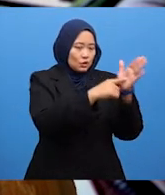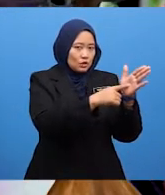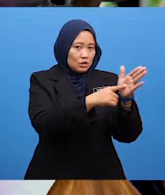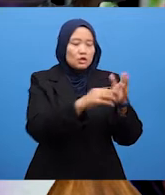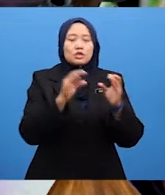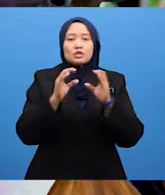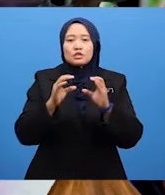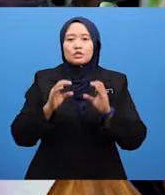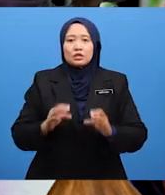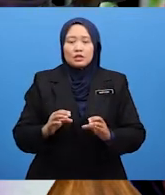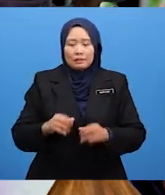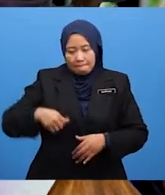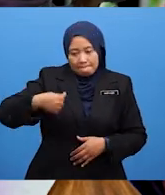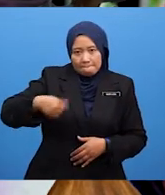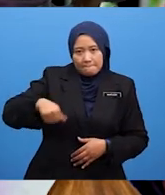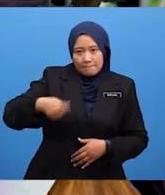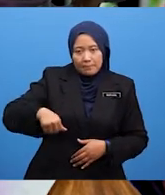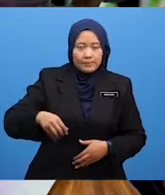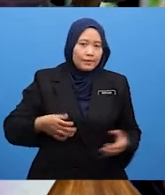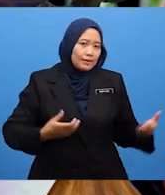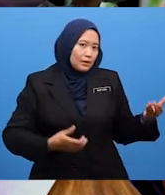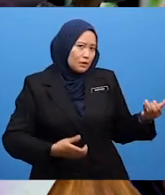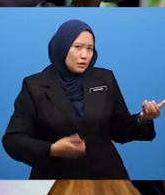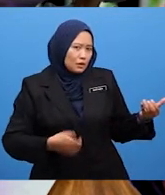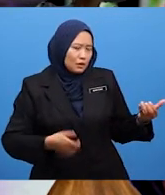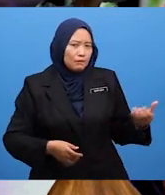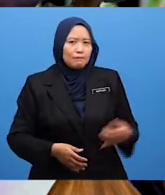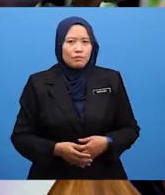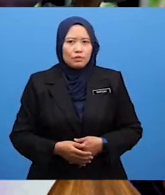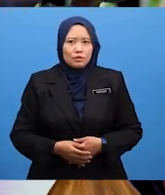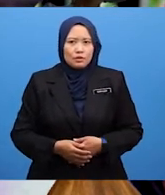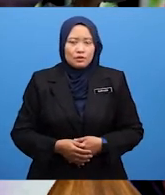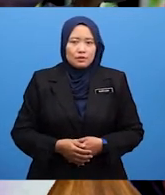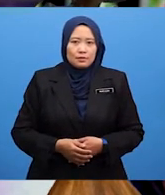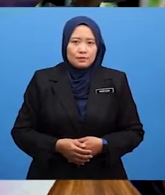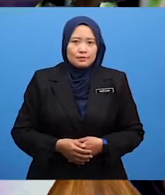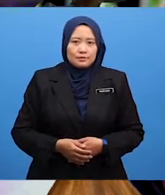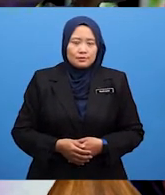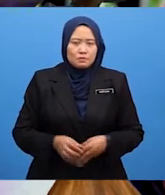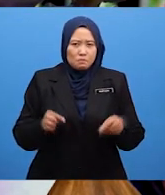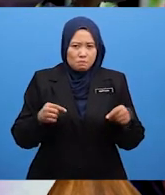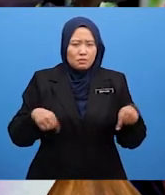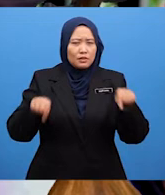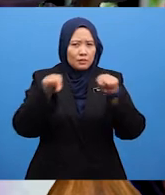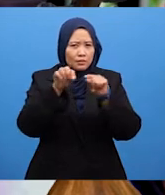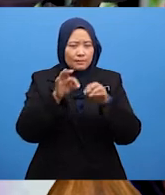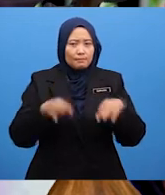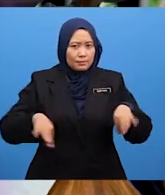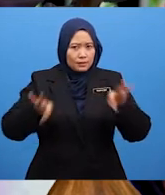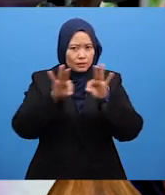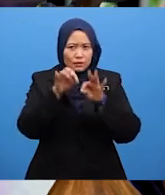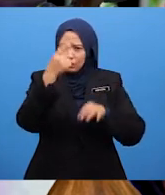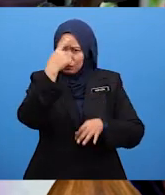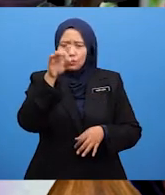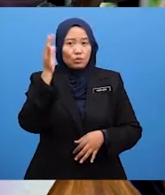gambus. Kepayahan memetik gambus menggunakan pemetik adalah sangat penting jika ingin menjadi seorang pemain gambus yang hebat. Latihan asas